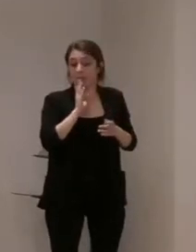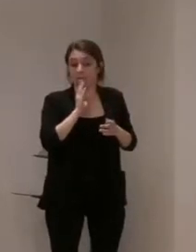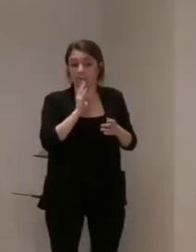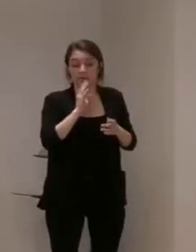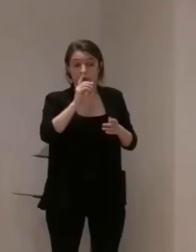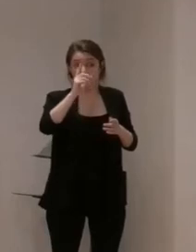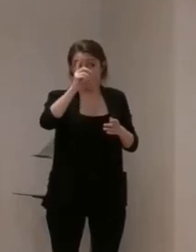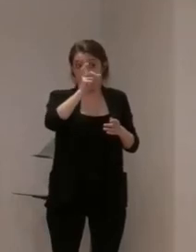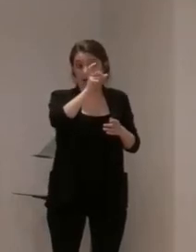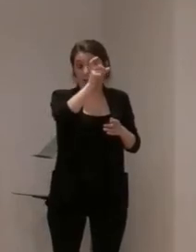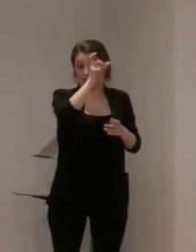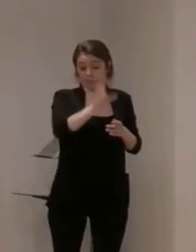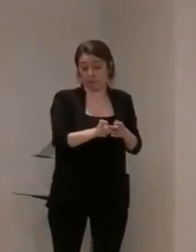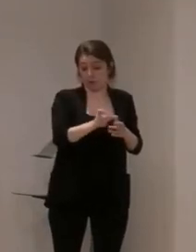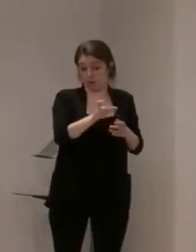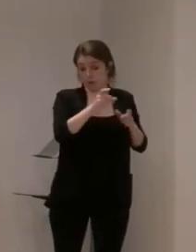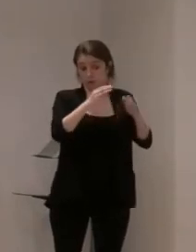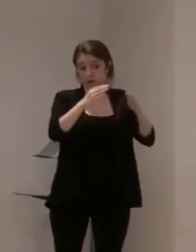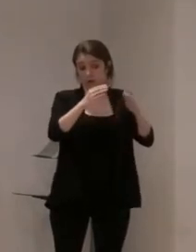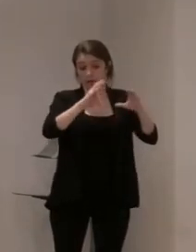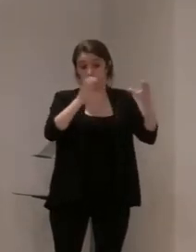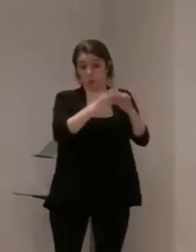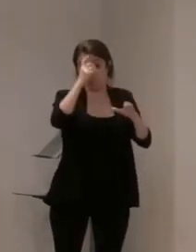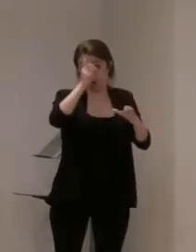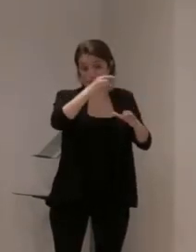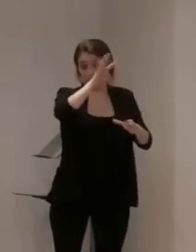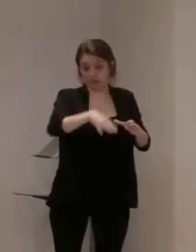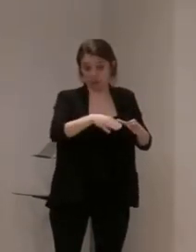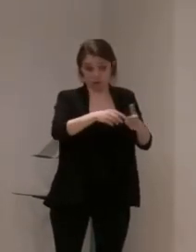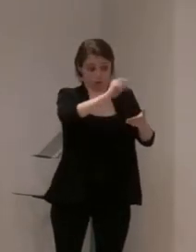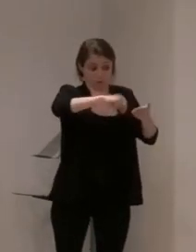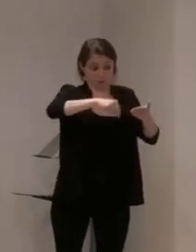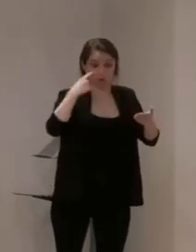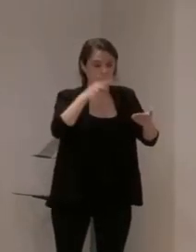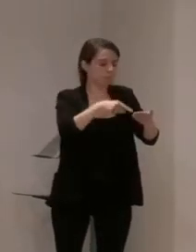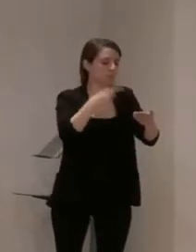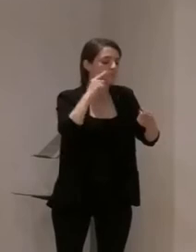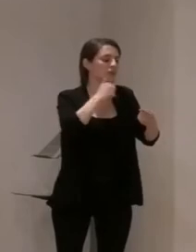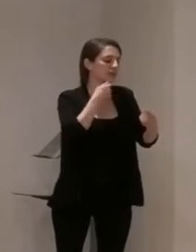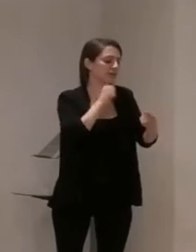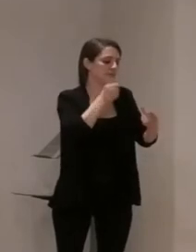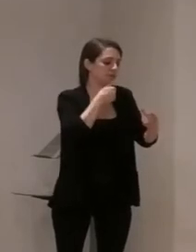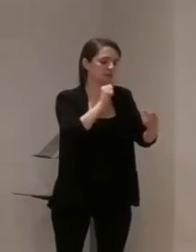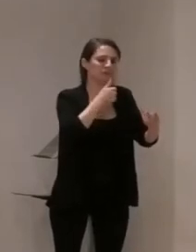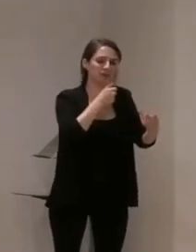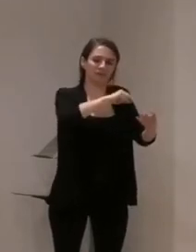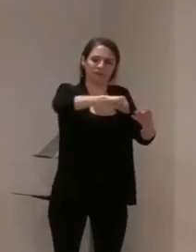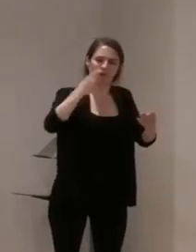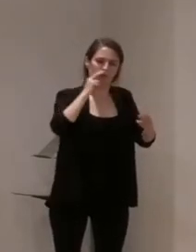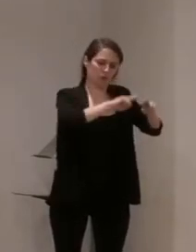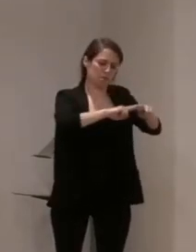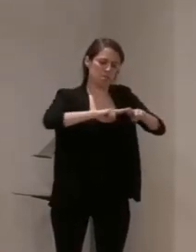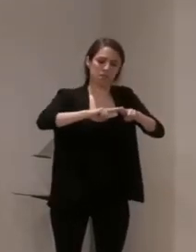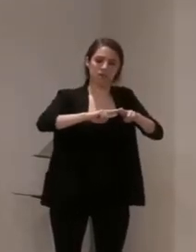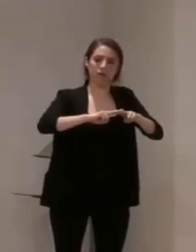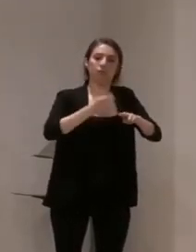a aquests jutges, que era agafar totes les persones que havien signat i aviam qui eren, que era una d'aquestes. Què feien? En